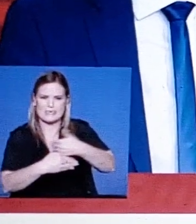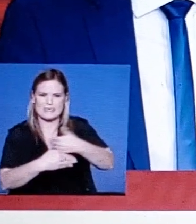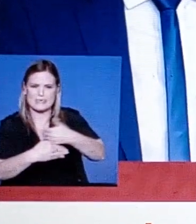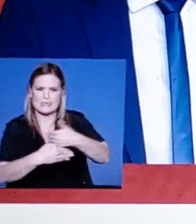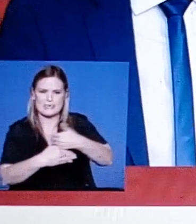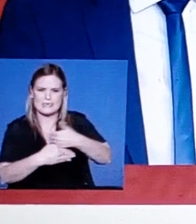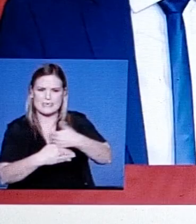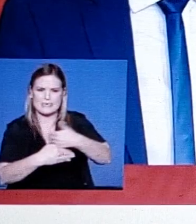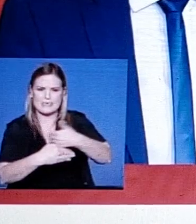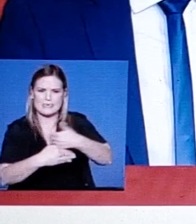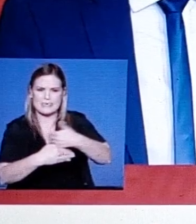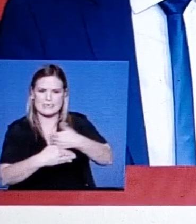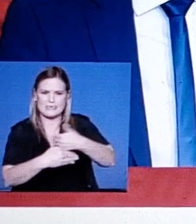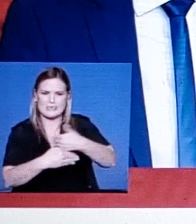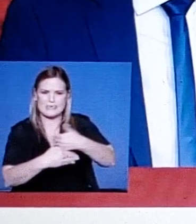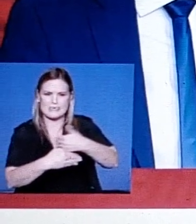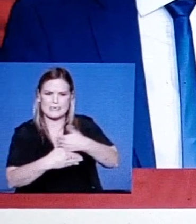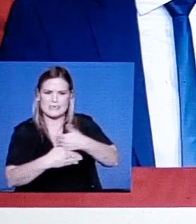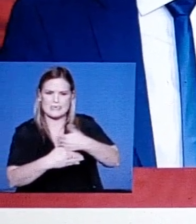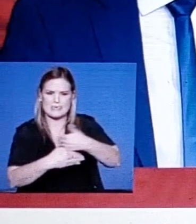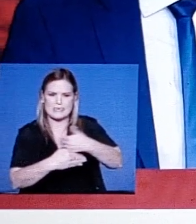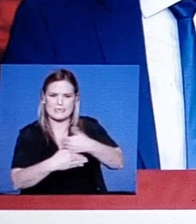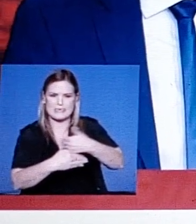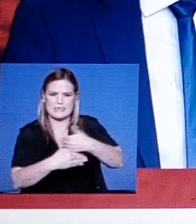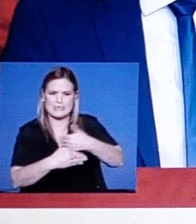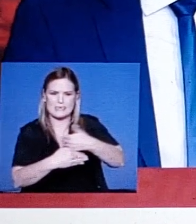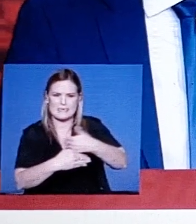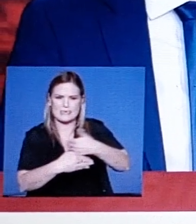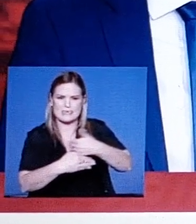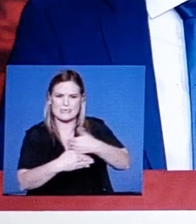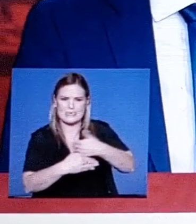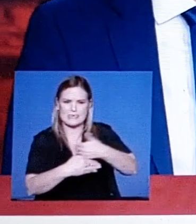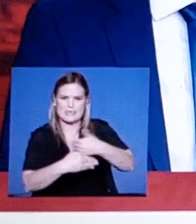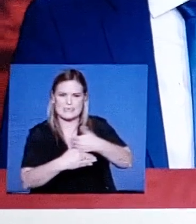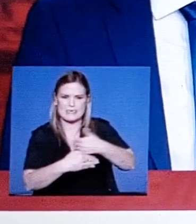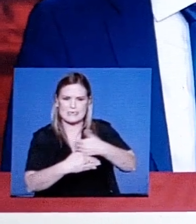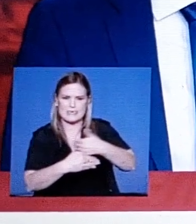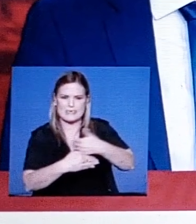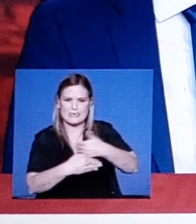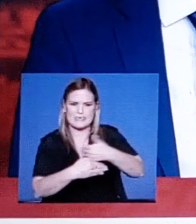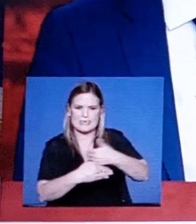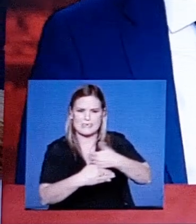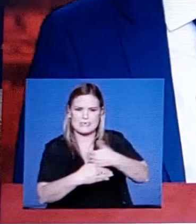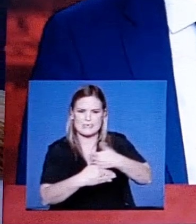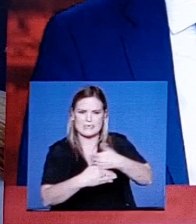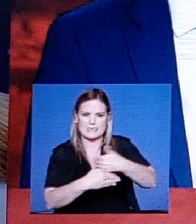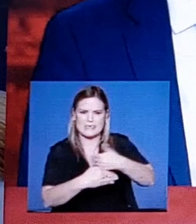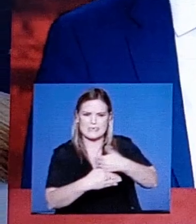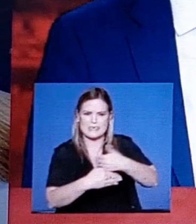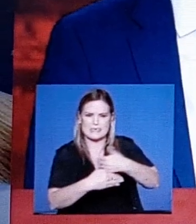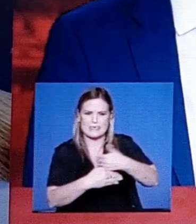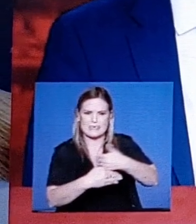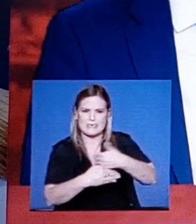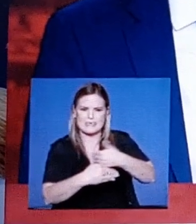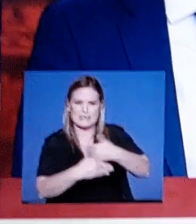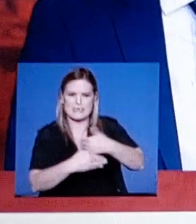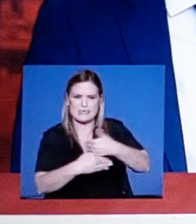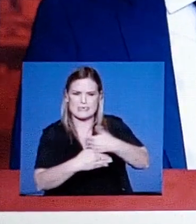même problème par rapport aux Palestiniens qui travaillent en Israël et qui ne peuvent plus venir compte tenu de la situation. Est-ce qu'il faut leur